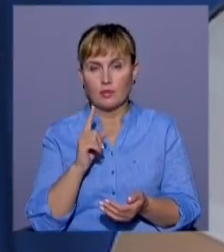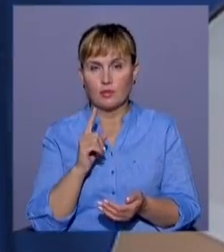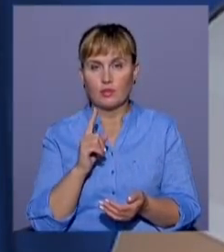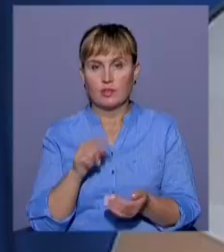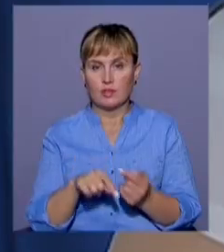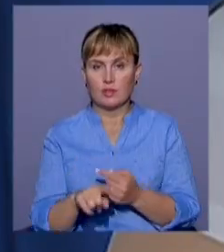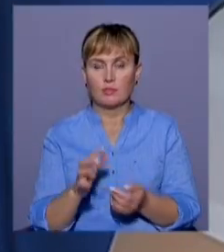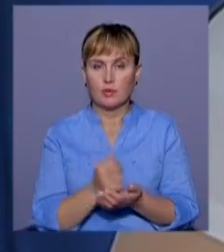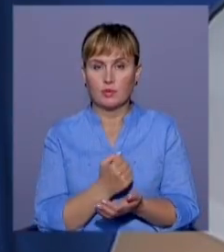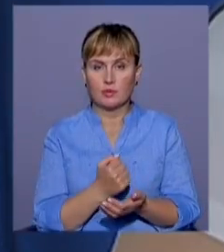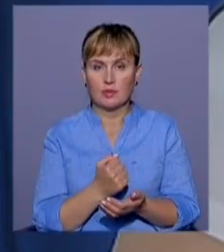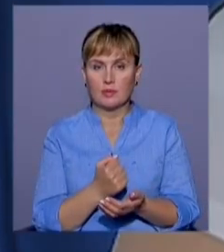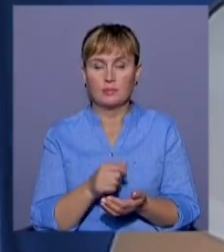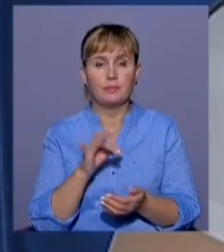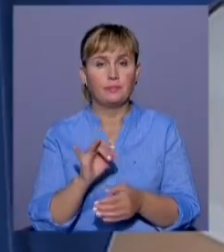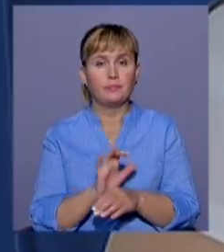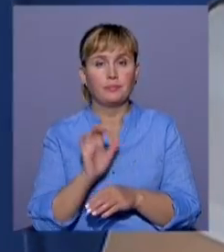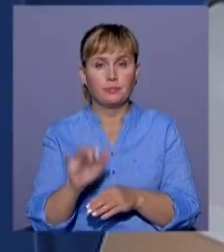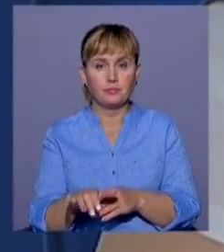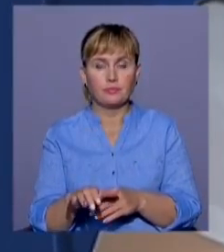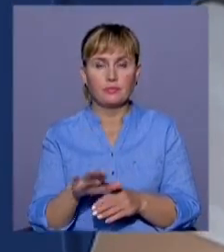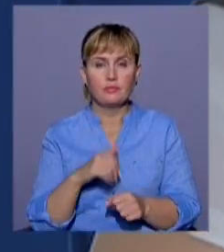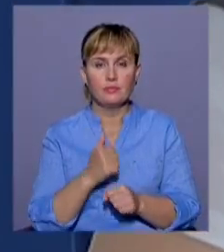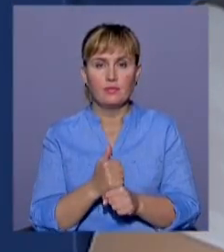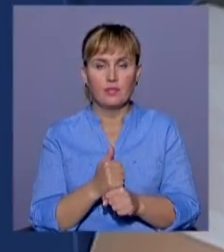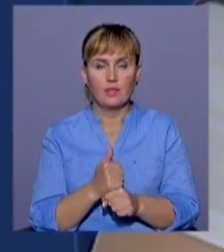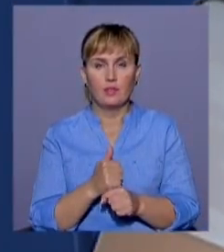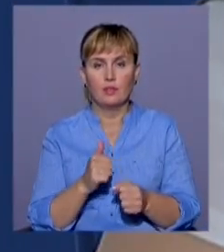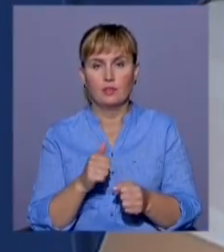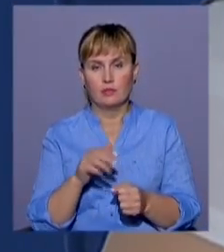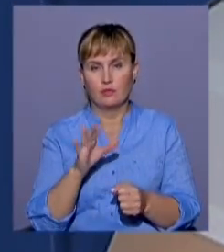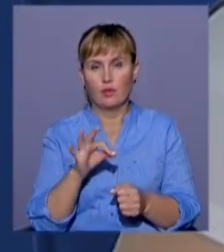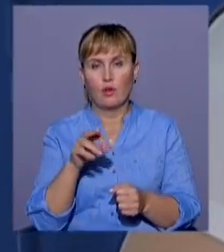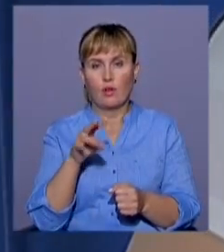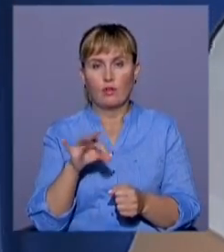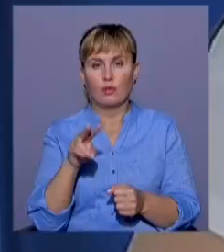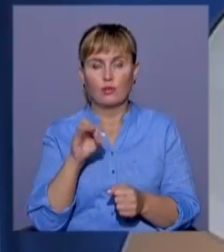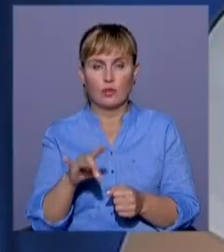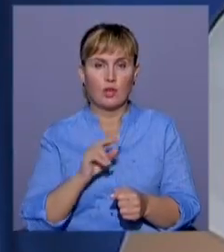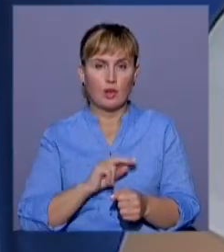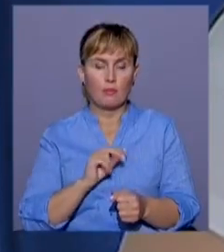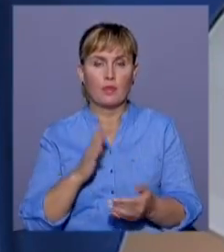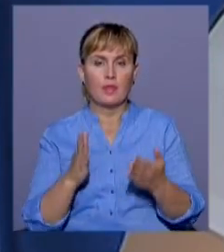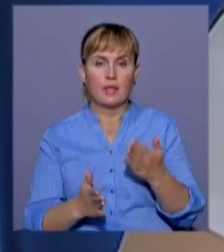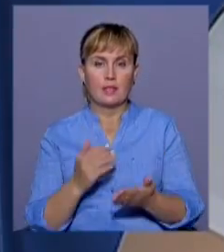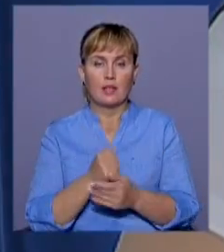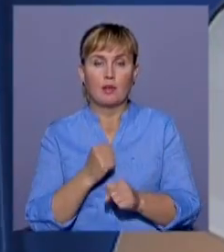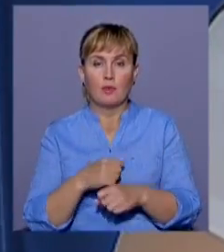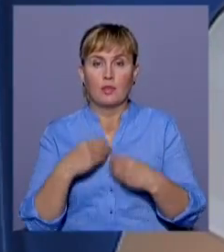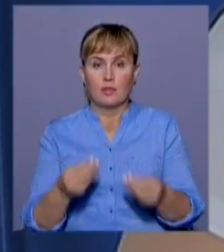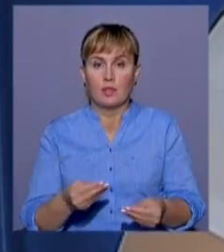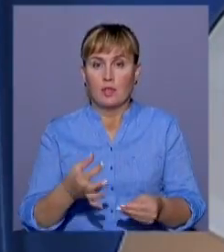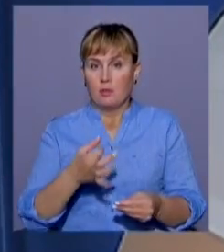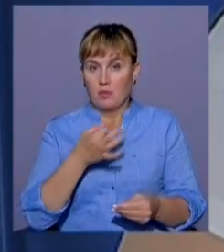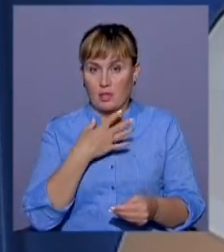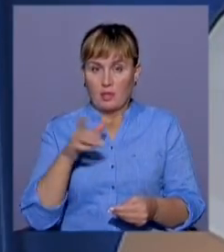по молодежи, получается. Отправляем их в основном на волонтерскую работу. И также, если работодатель изъявит желание,